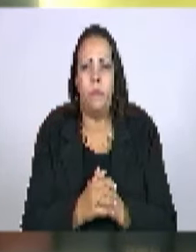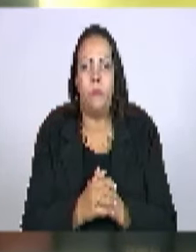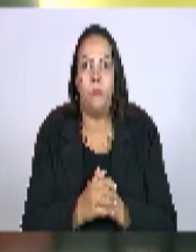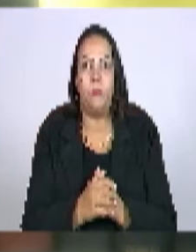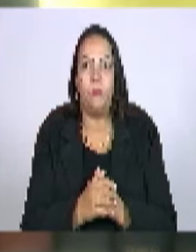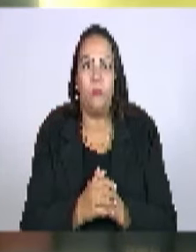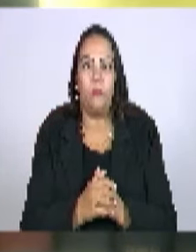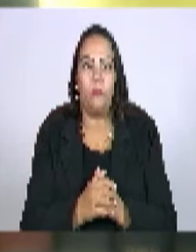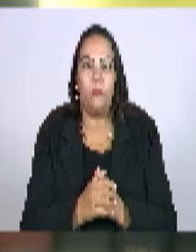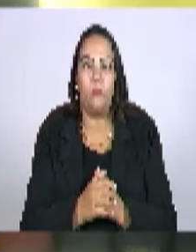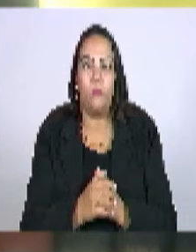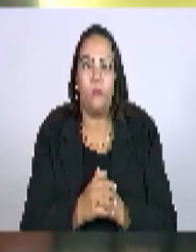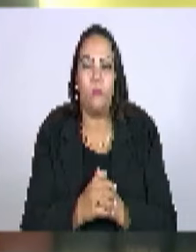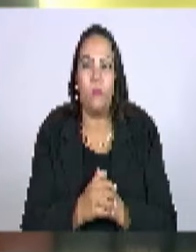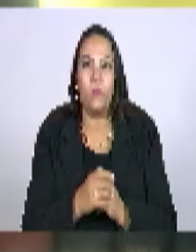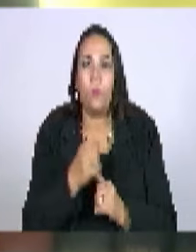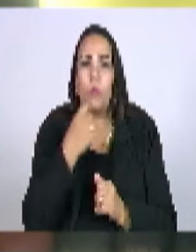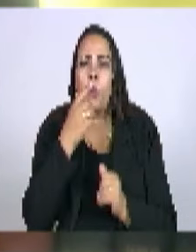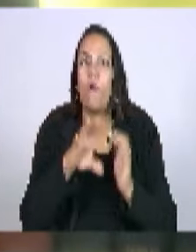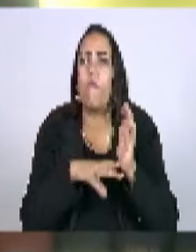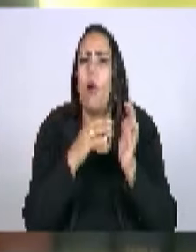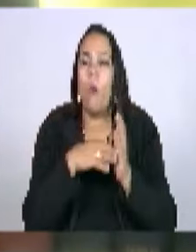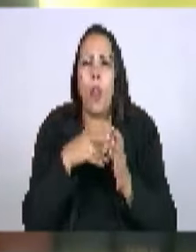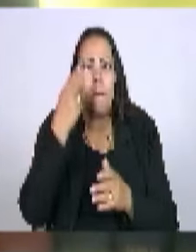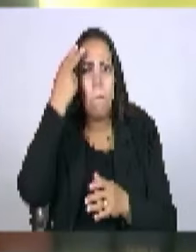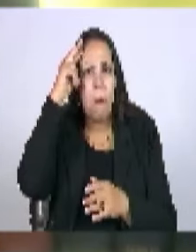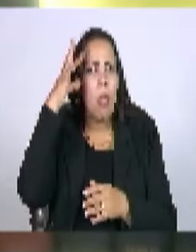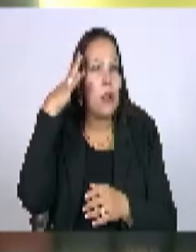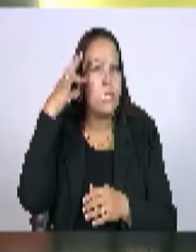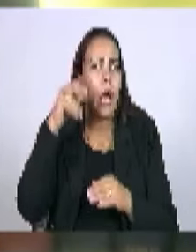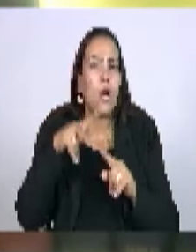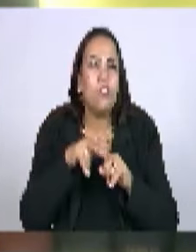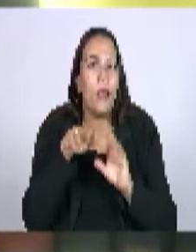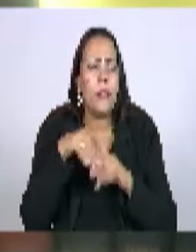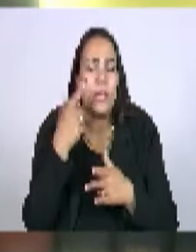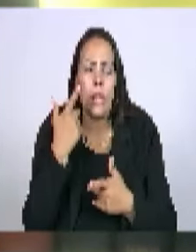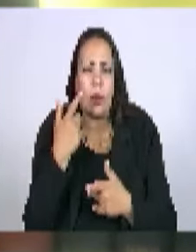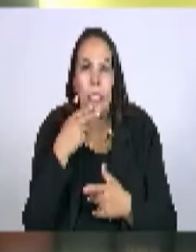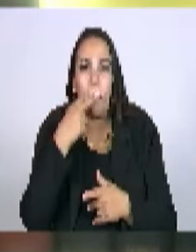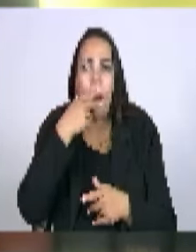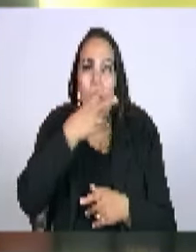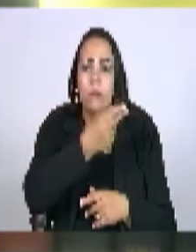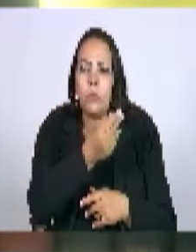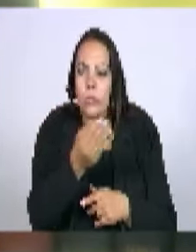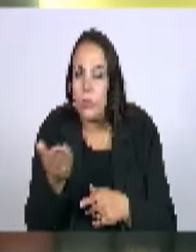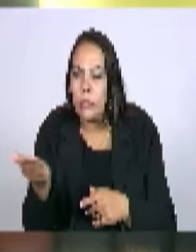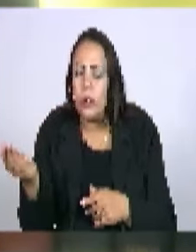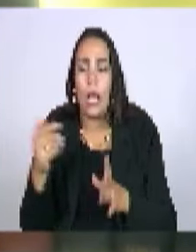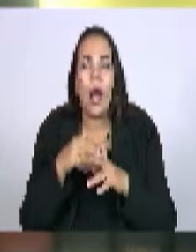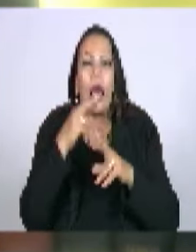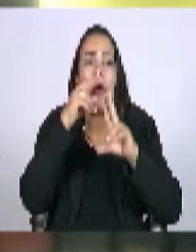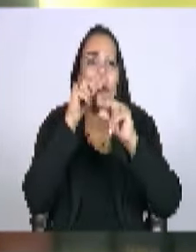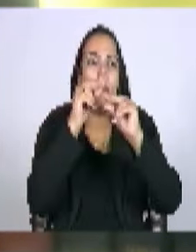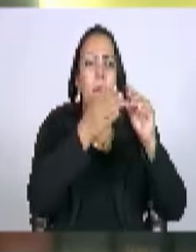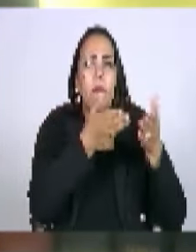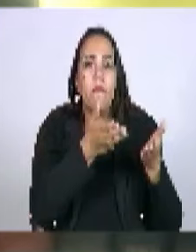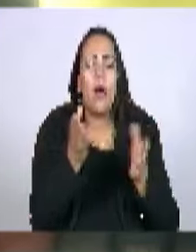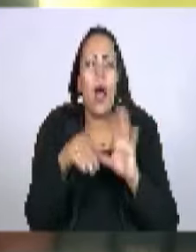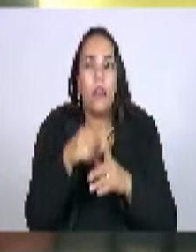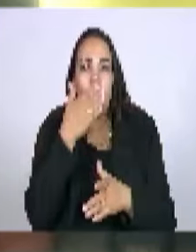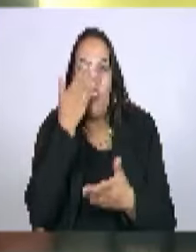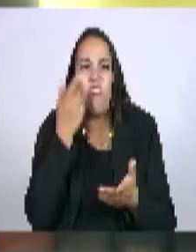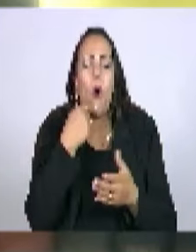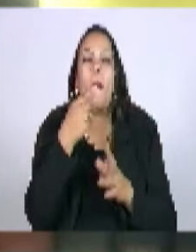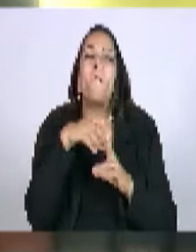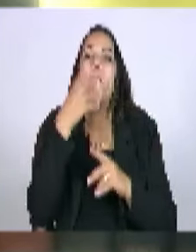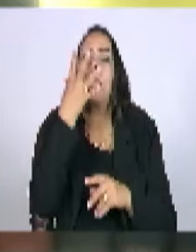السياق هتقول لي في الاول يعني ايه ذكاء اصطناعي بس عشان المصطلح كتر وكله عمال يتكلم عنه انا هقول لكم